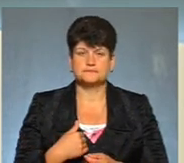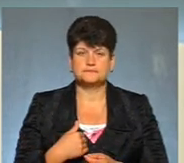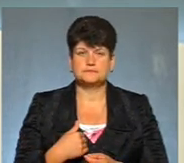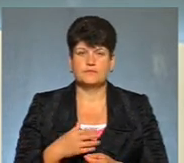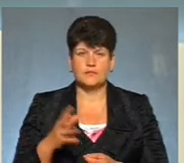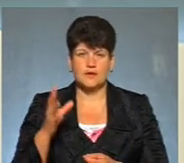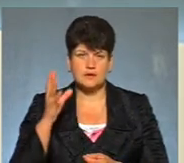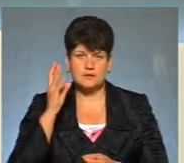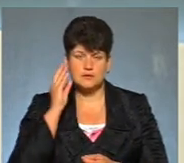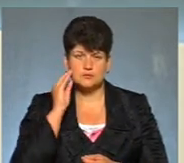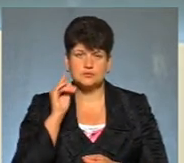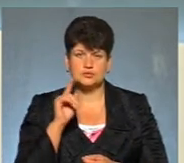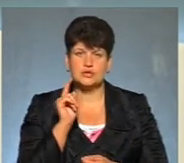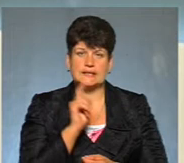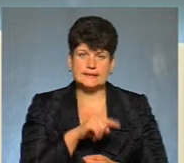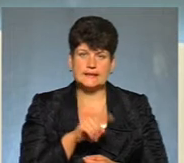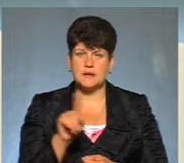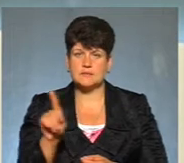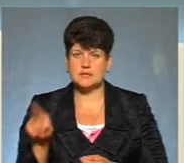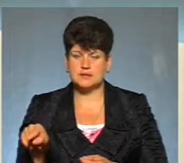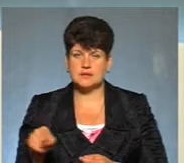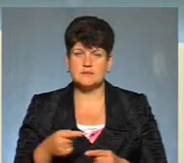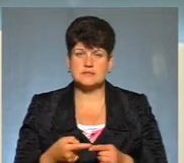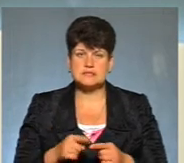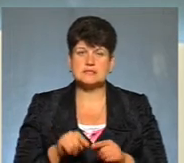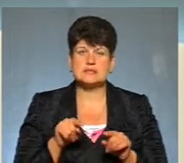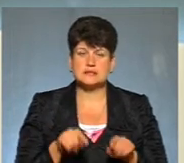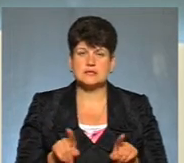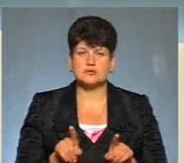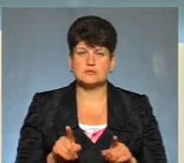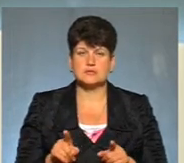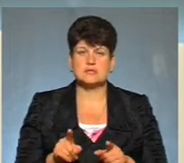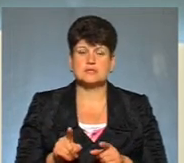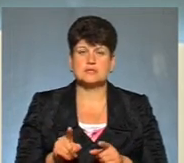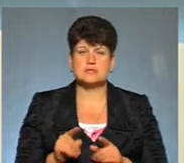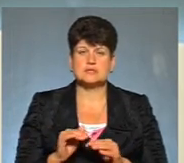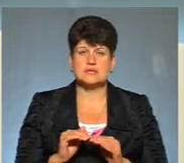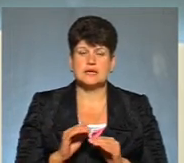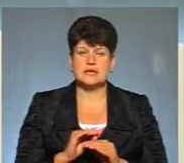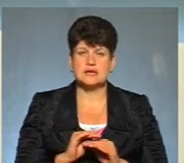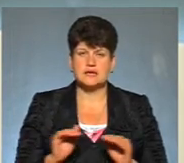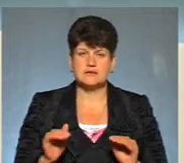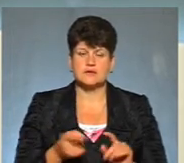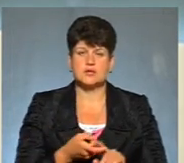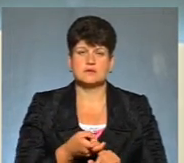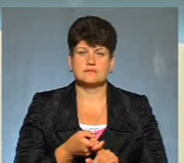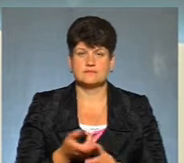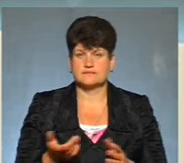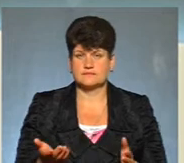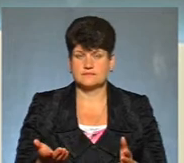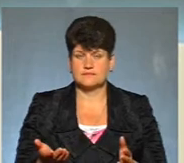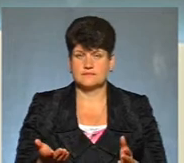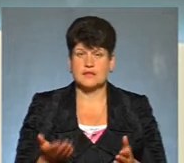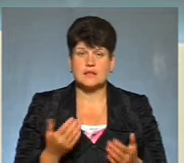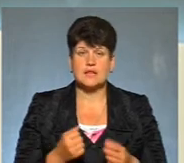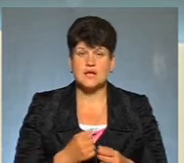рахую, що і там це ось те, про що ми говорили, це ступінь і рівень соціальних контактів. На